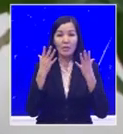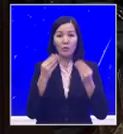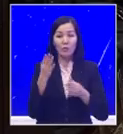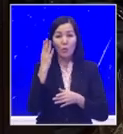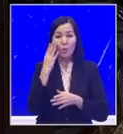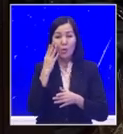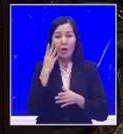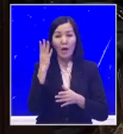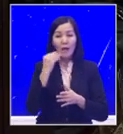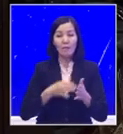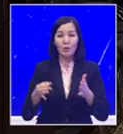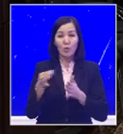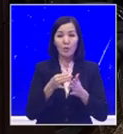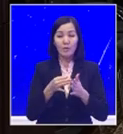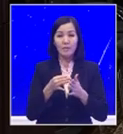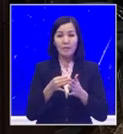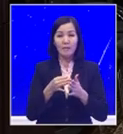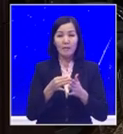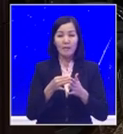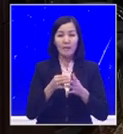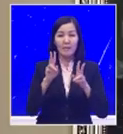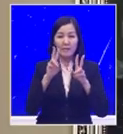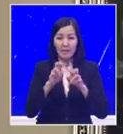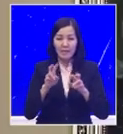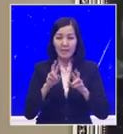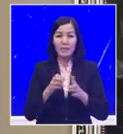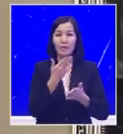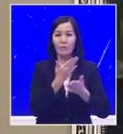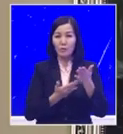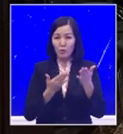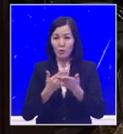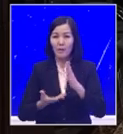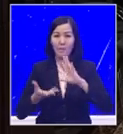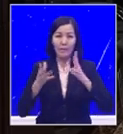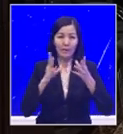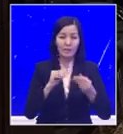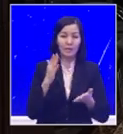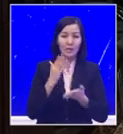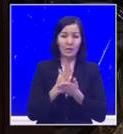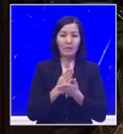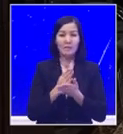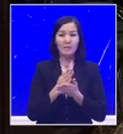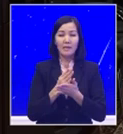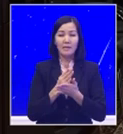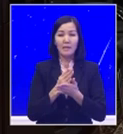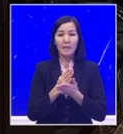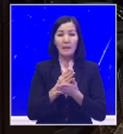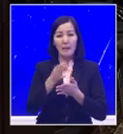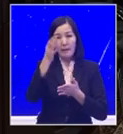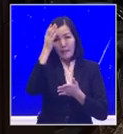облыста мониторинг жүргізіп жатырмыз. Енді қашықтық білім және ғылым министрлігінің ұсынысы